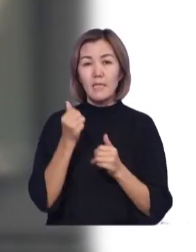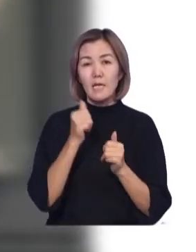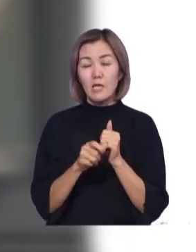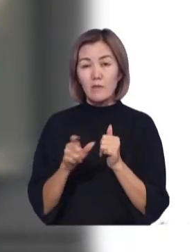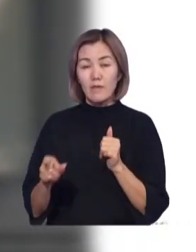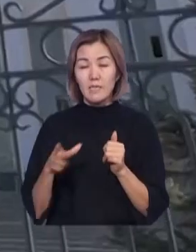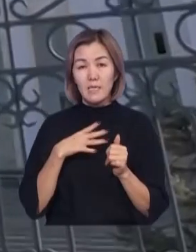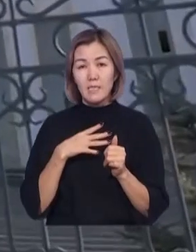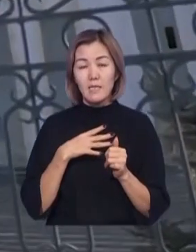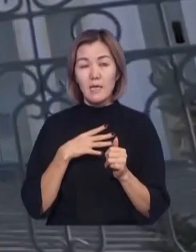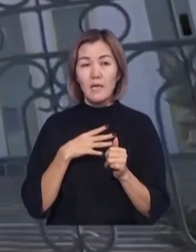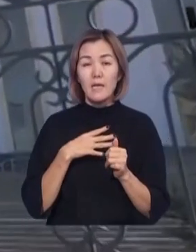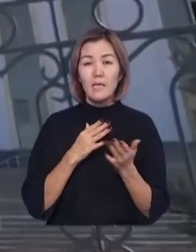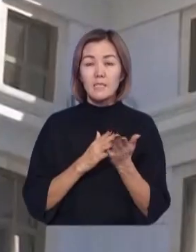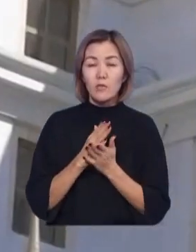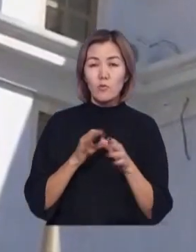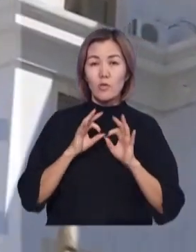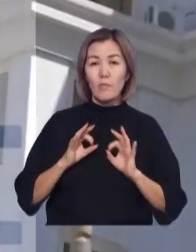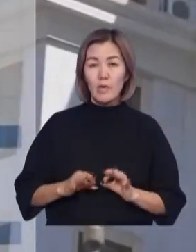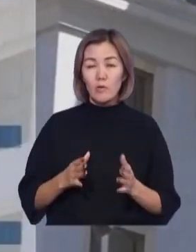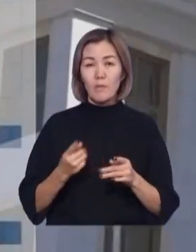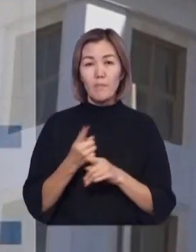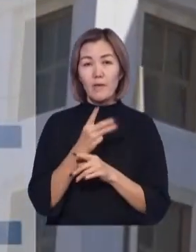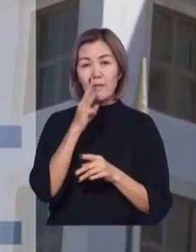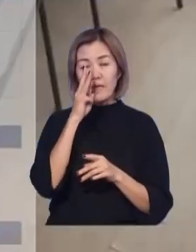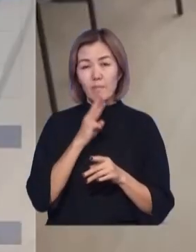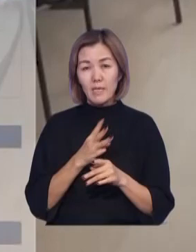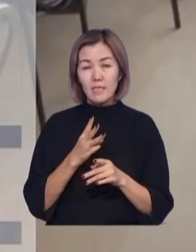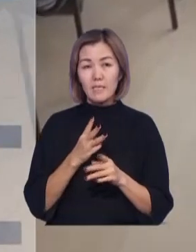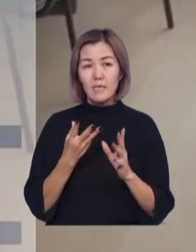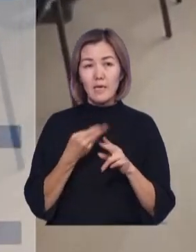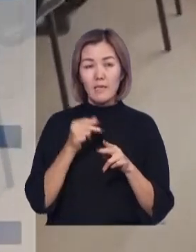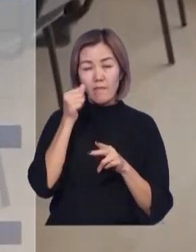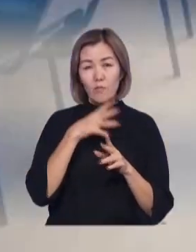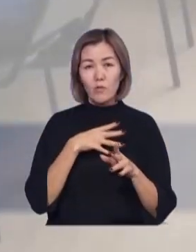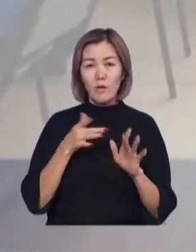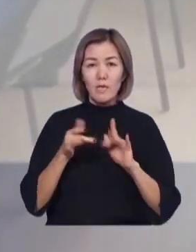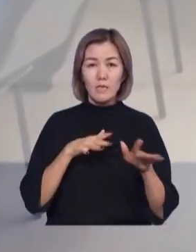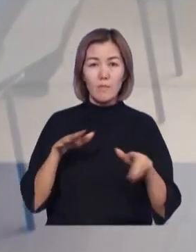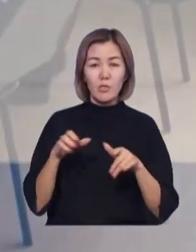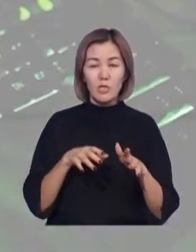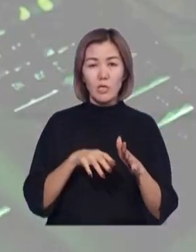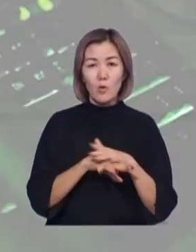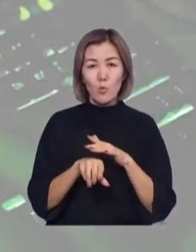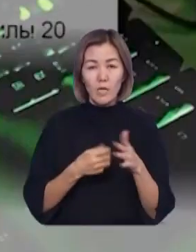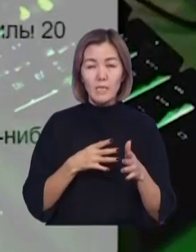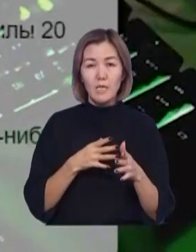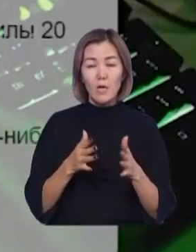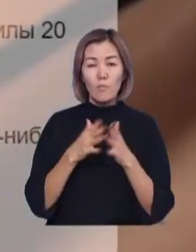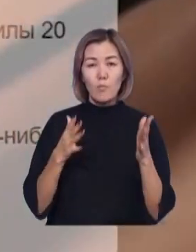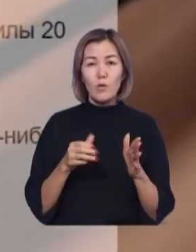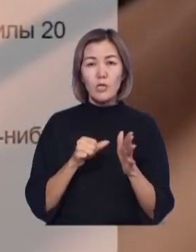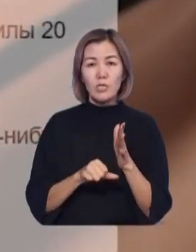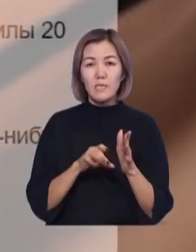казахстанца по данным сотрудников прокуратуры за первые 3 месяца текущего года интернет-мошенники сумели Украсть у казахстанцев более